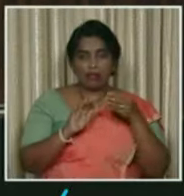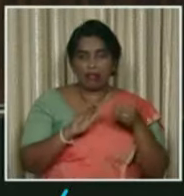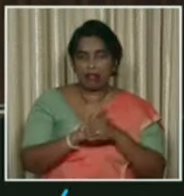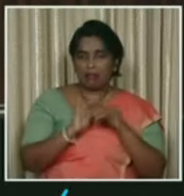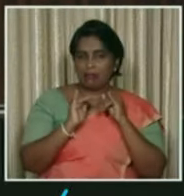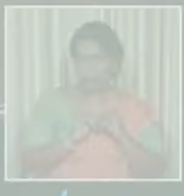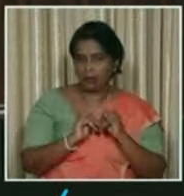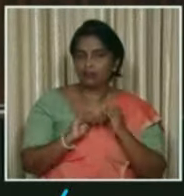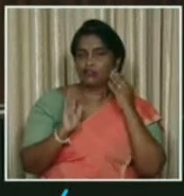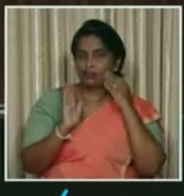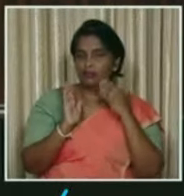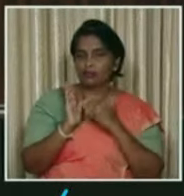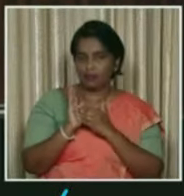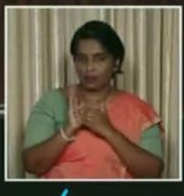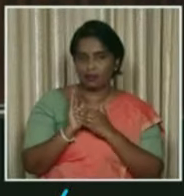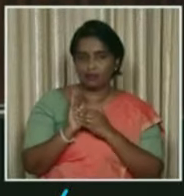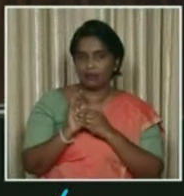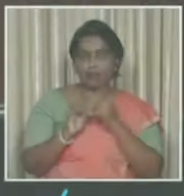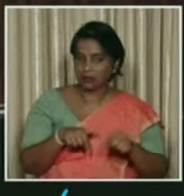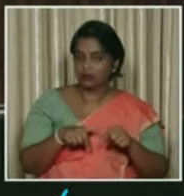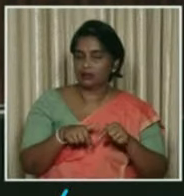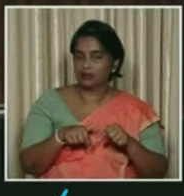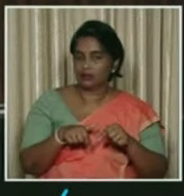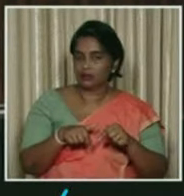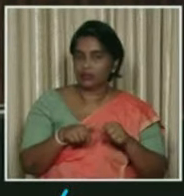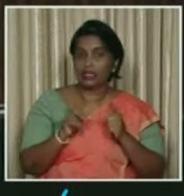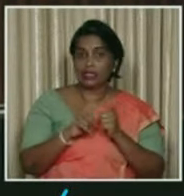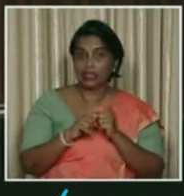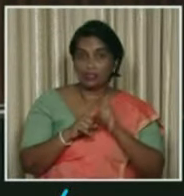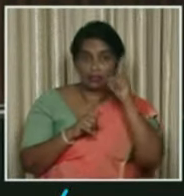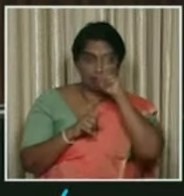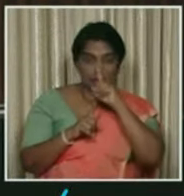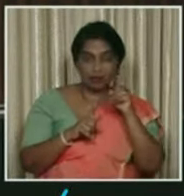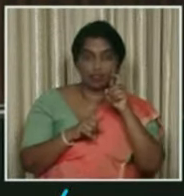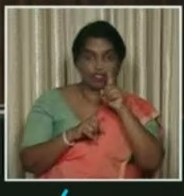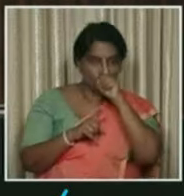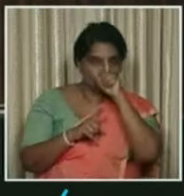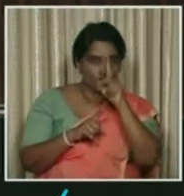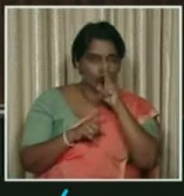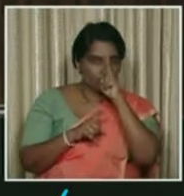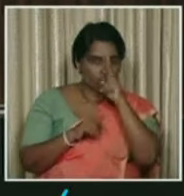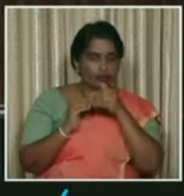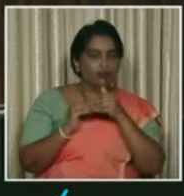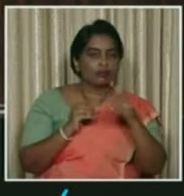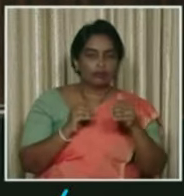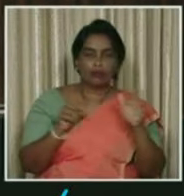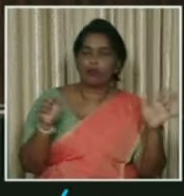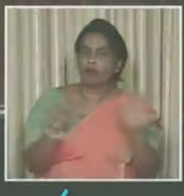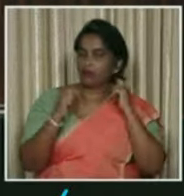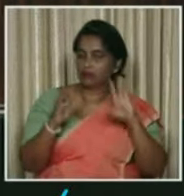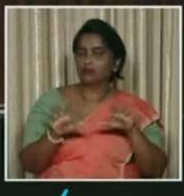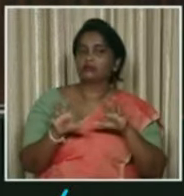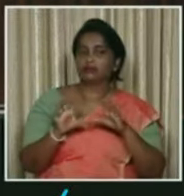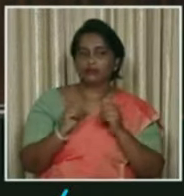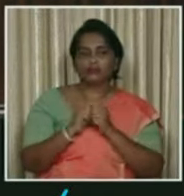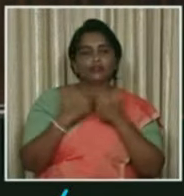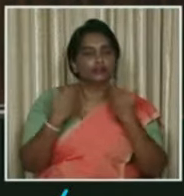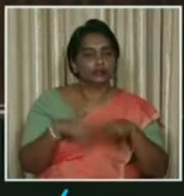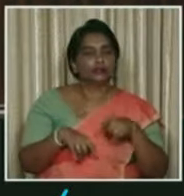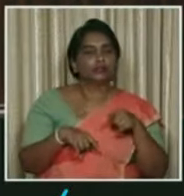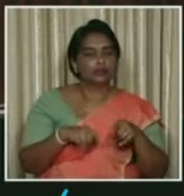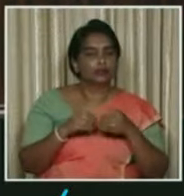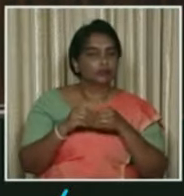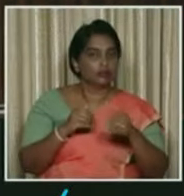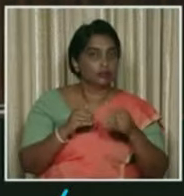දූෂණ පිළිබඳ එකෙත් කිසිම ප්‍රමාදයක් නැහැ. දෙසැම්බර් මාසේ පළවෙනි සතිය හෝ දෙවෙනි සතිය වෙනකොට සම්පූර්ණයෙන් මේ පත් කළා අවසන් වුණා. ඒ